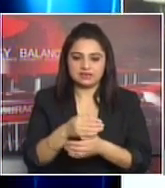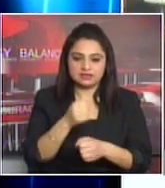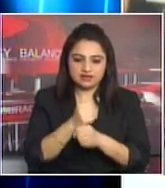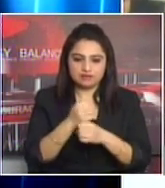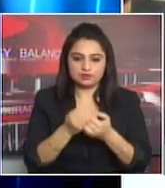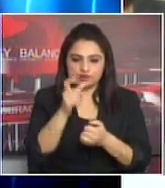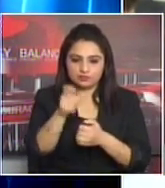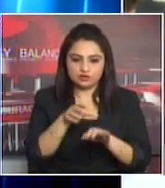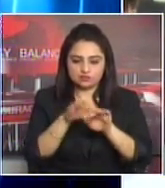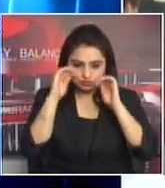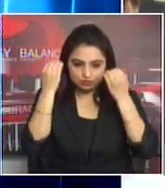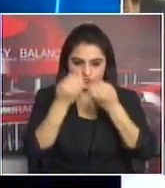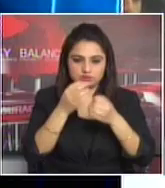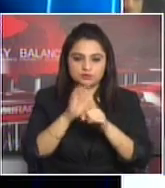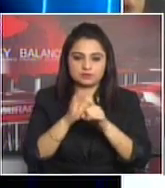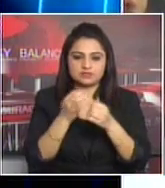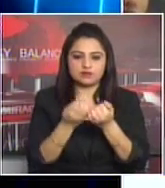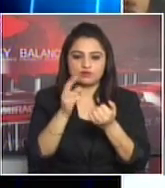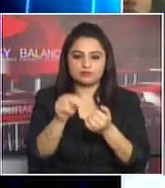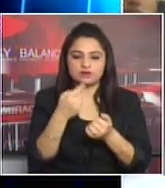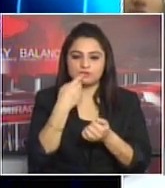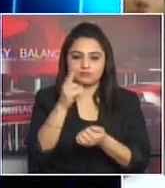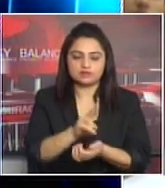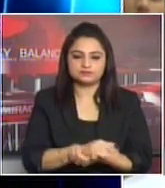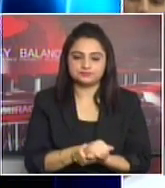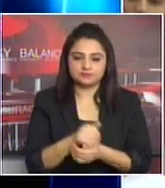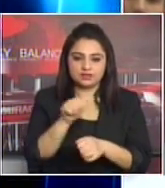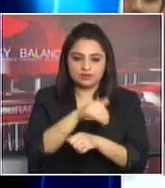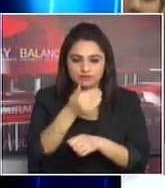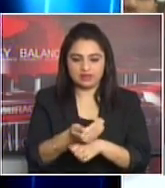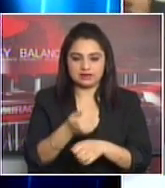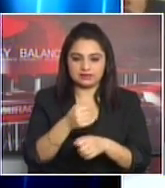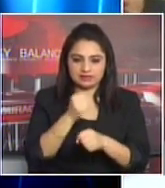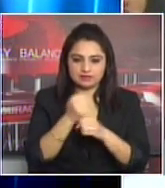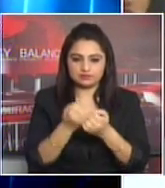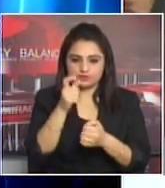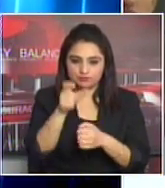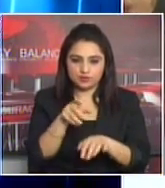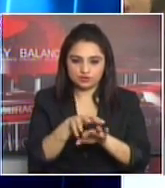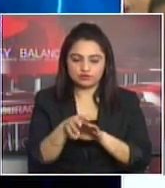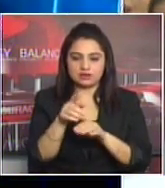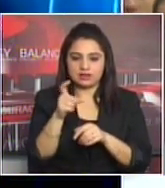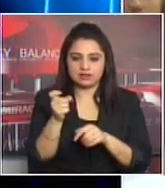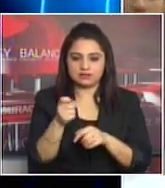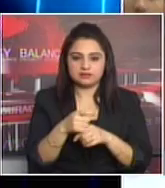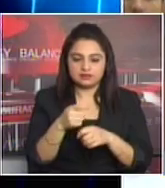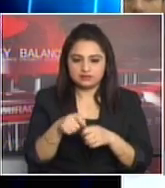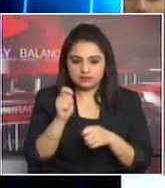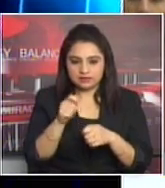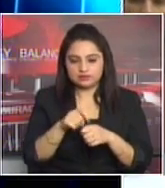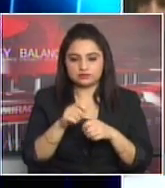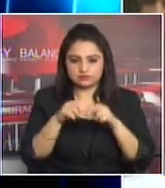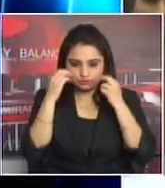कामदारको सुरक्षाको व्यवस्था गर्नुपर्ने बताउनुभयो। उहाँले श्रमिकका लागि कानुनले सुरक्षा र